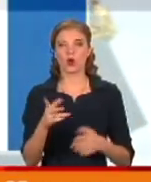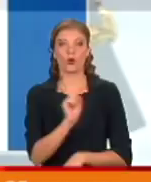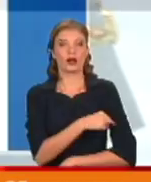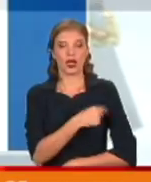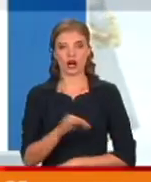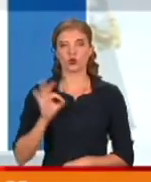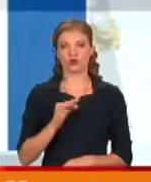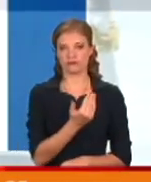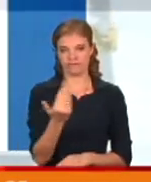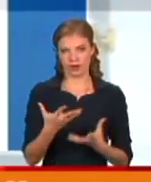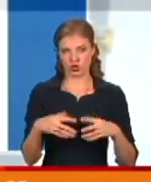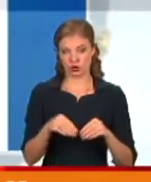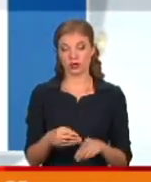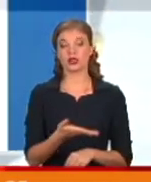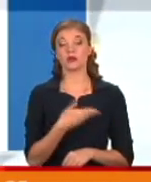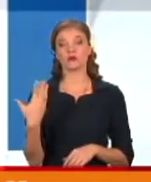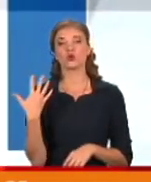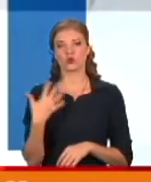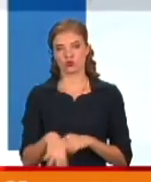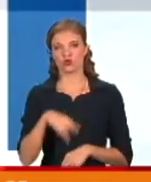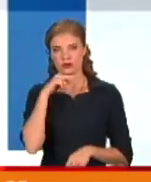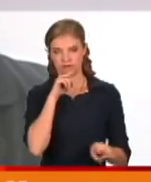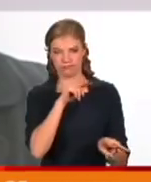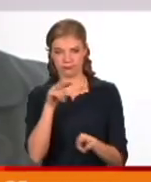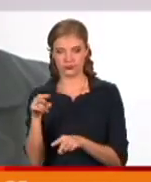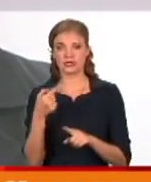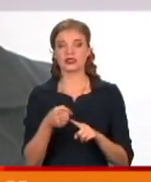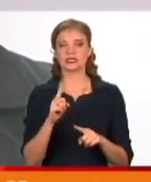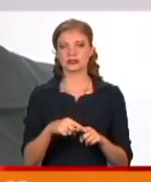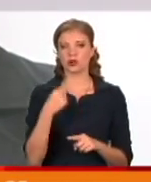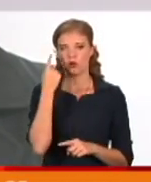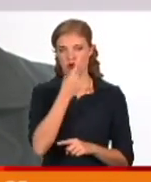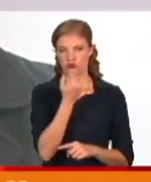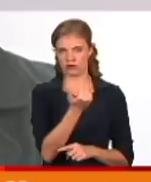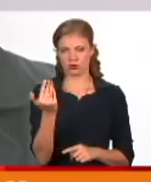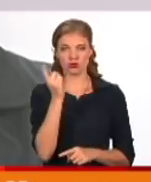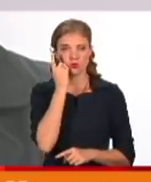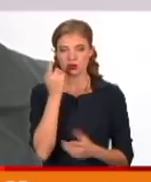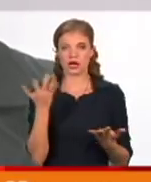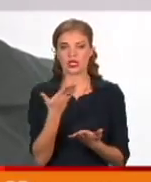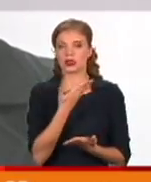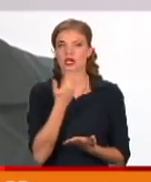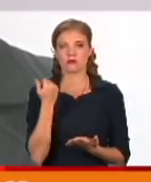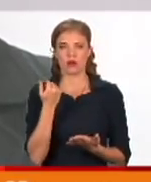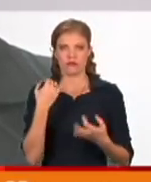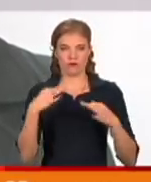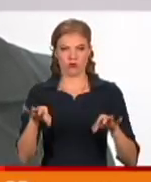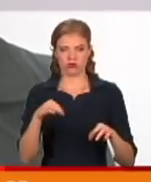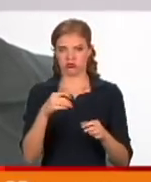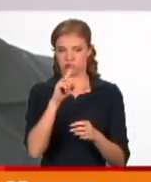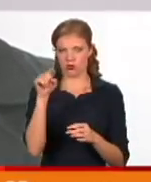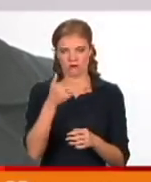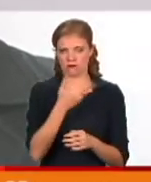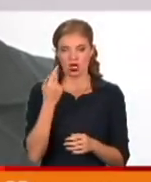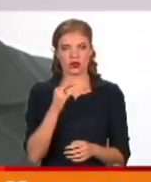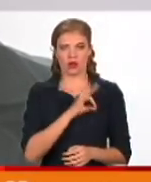лікарні користується ваша родина. Ми вже придивляємось. Це особисті мобільні телефони, яких немає у вільному доступі, які для